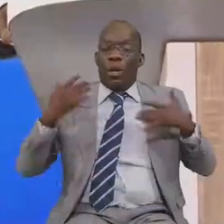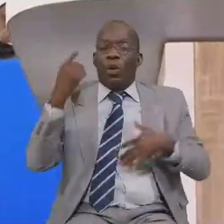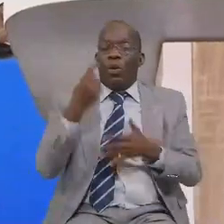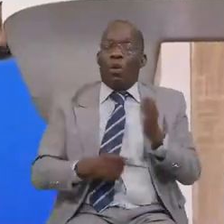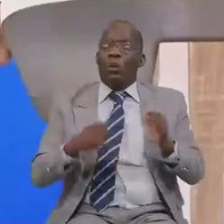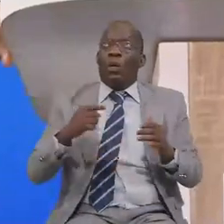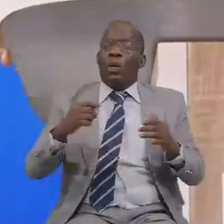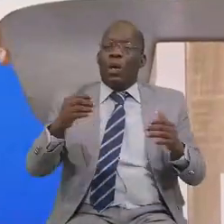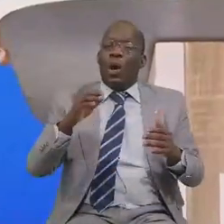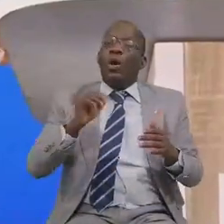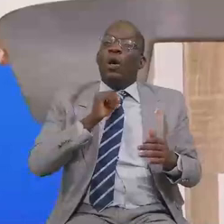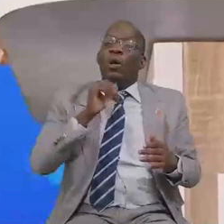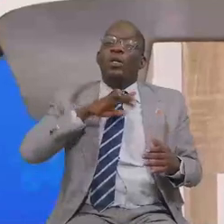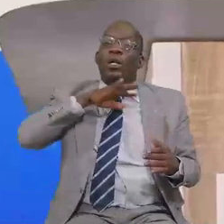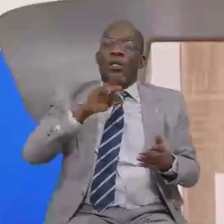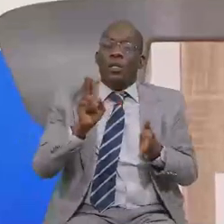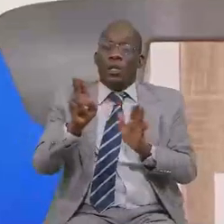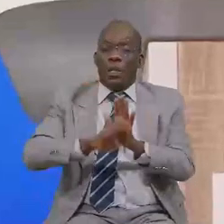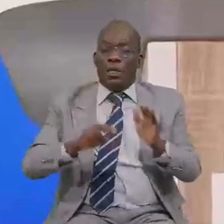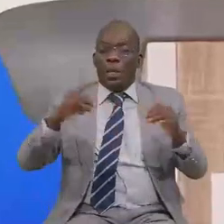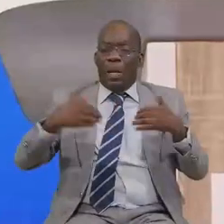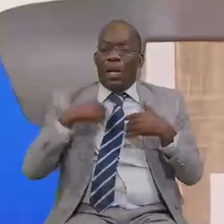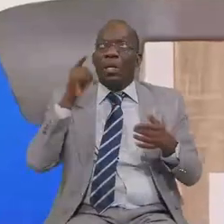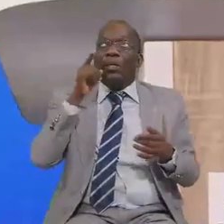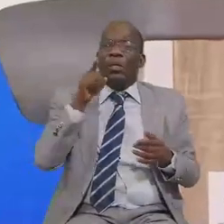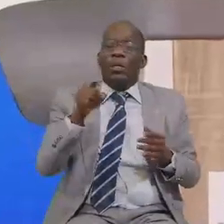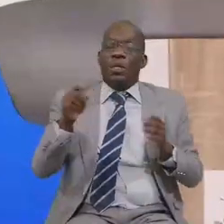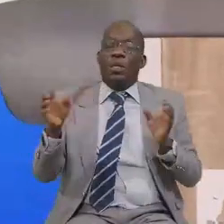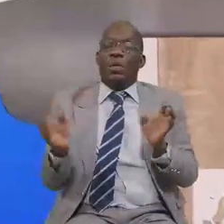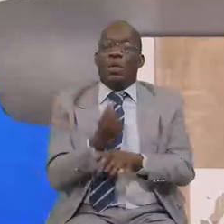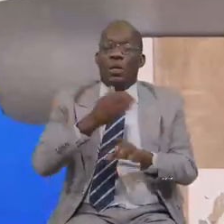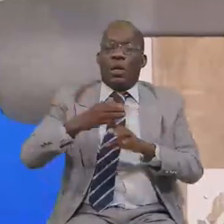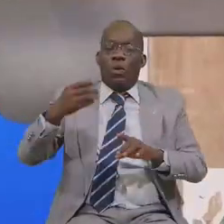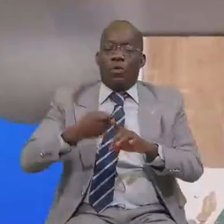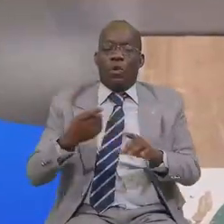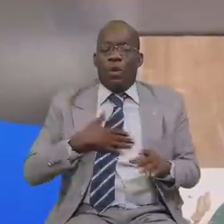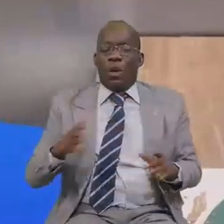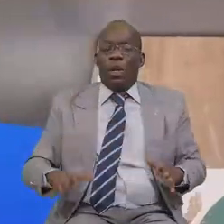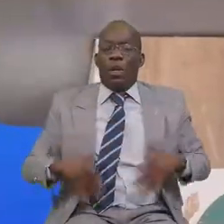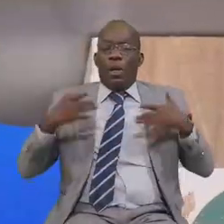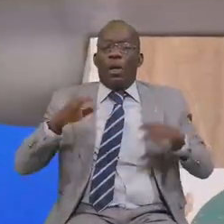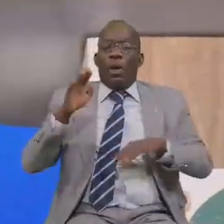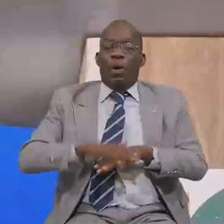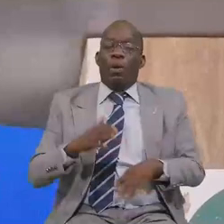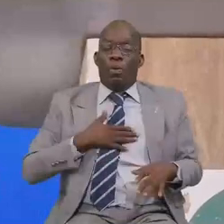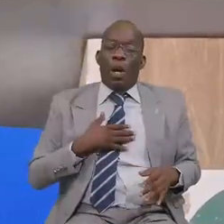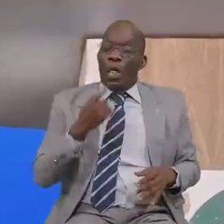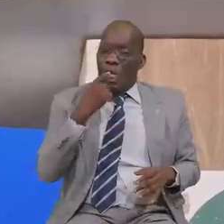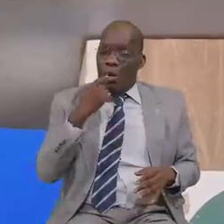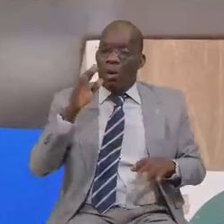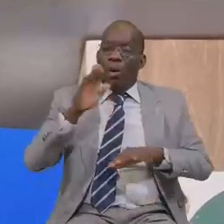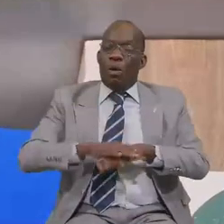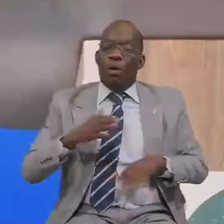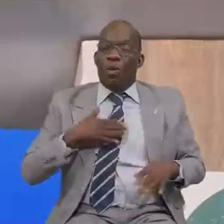ma vie? Quel changement a-t-il apporté sur mes lèvres, sur ma langue, sur mon